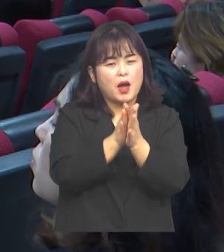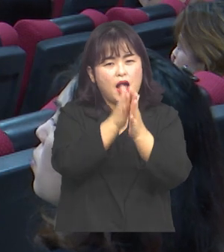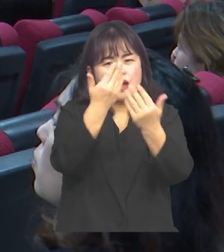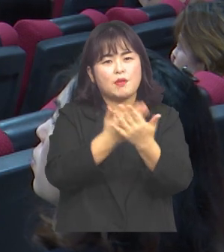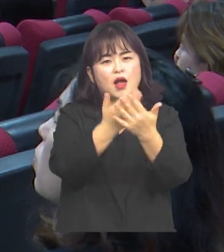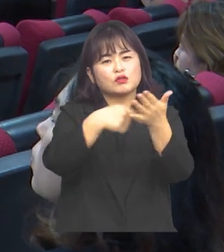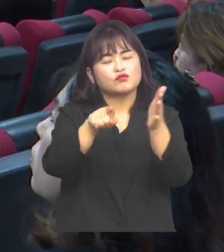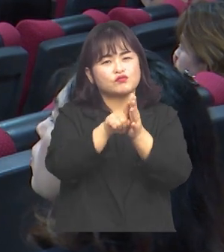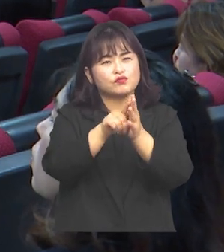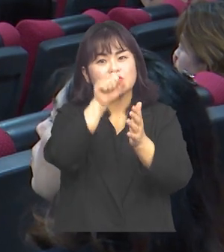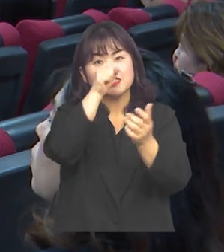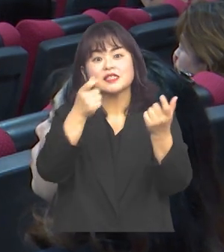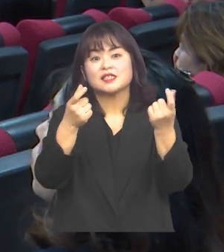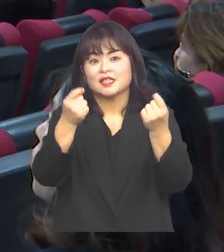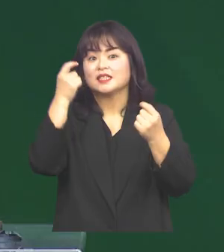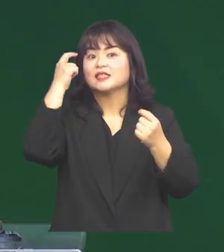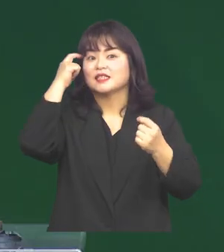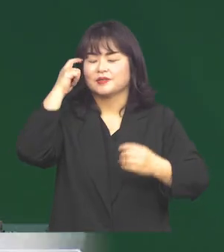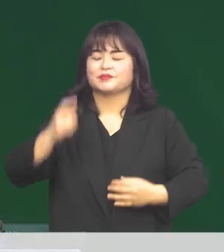되길 바란다고 말했습니다.